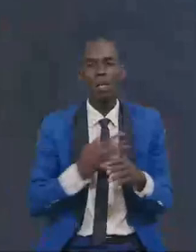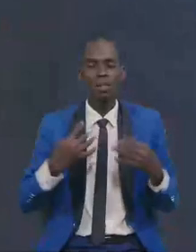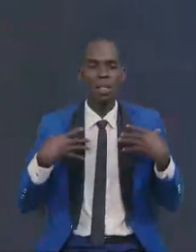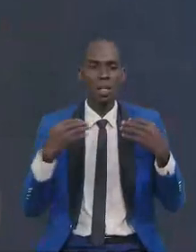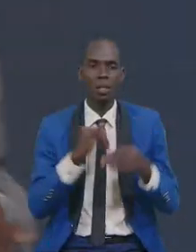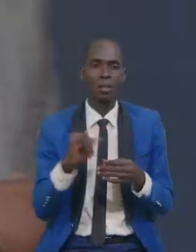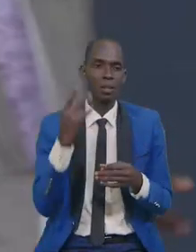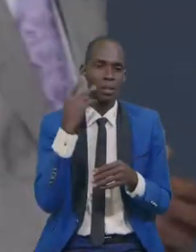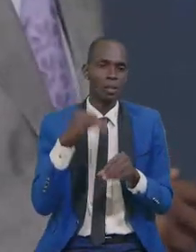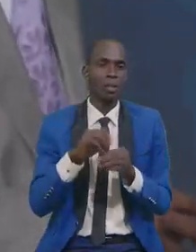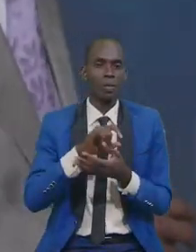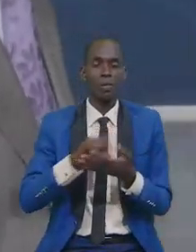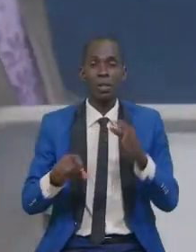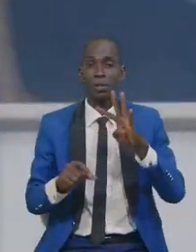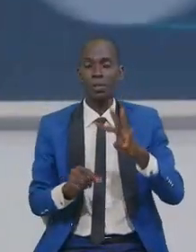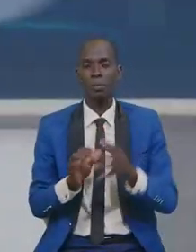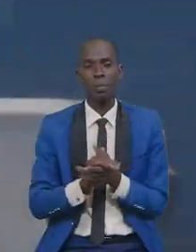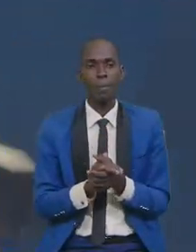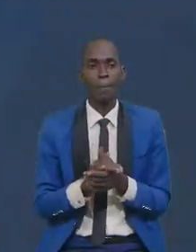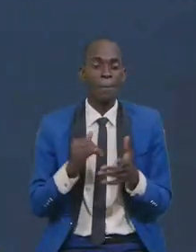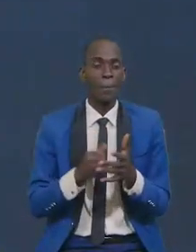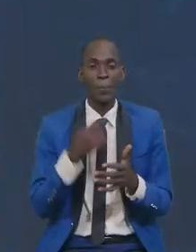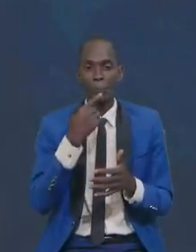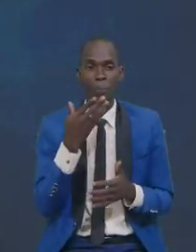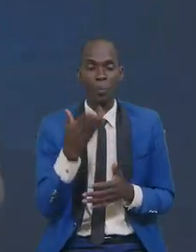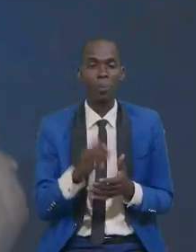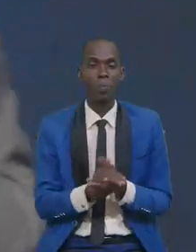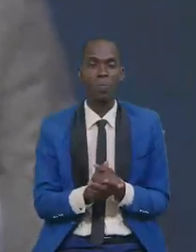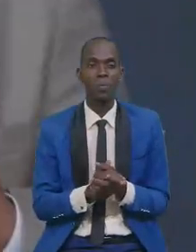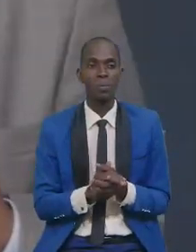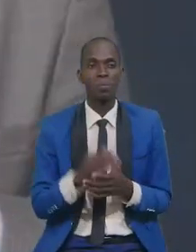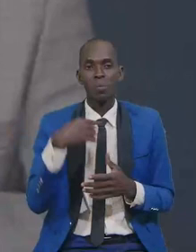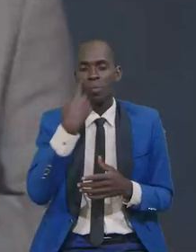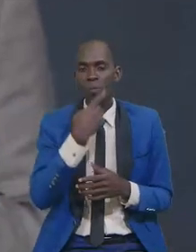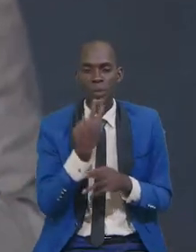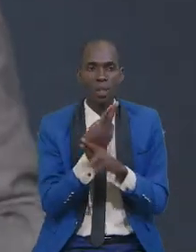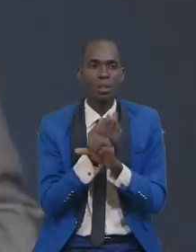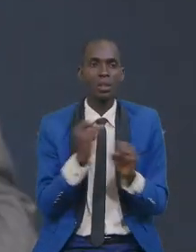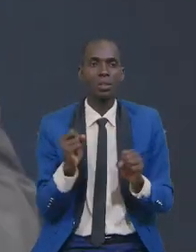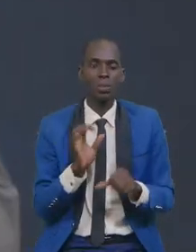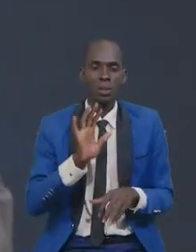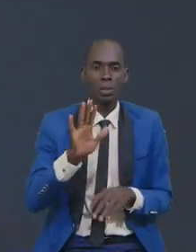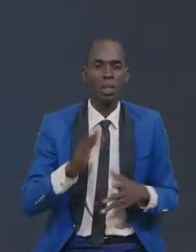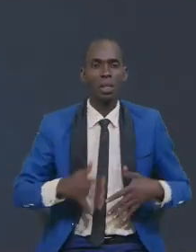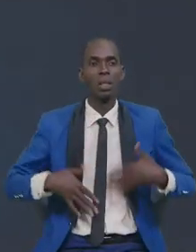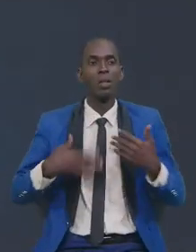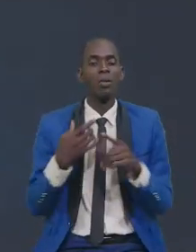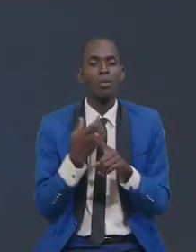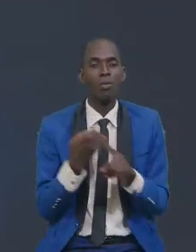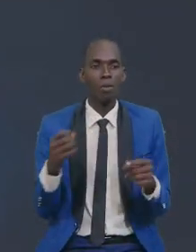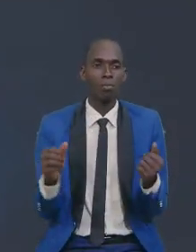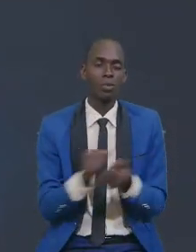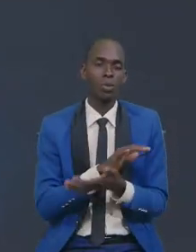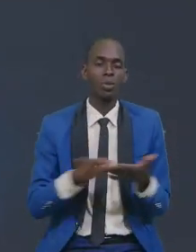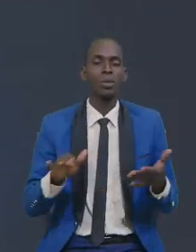Au-delà du pardon de la guérison, voyez le verset 4. Il dit, c'est lui qui délivre